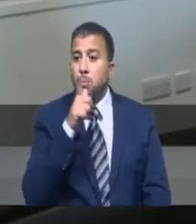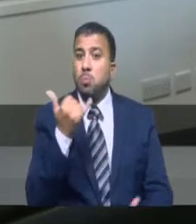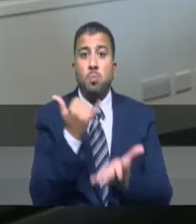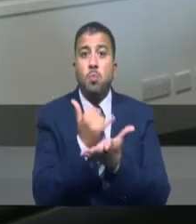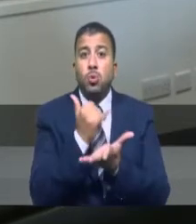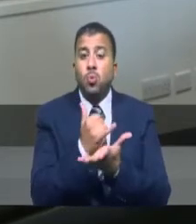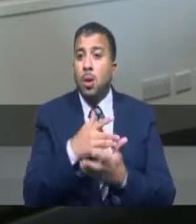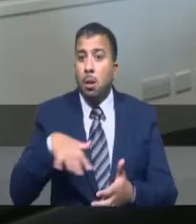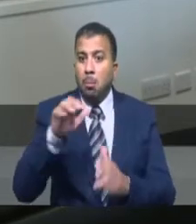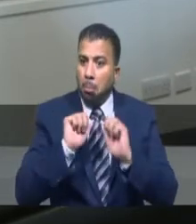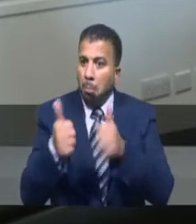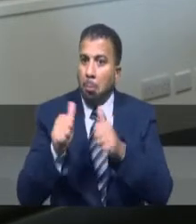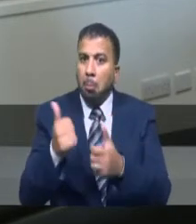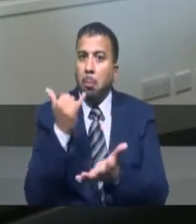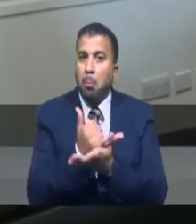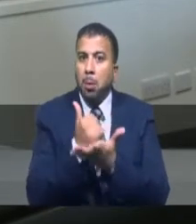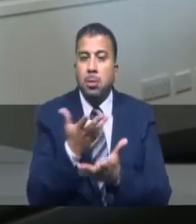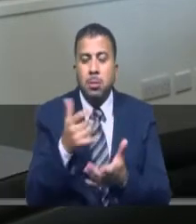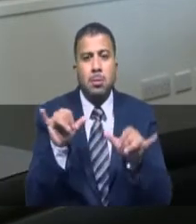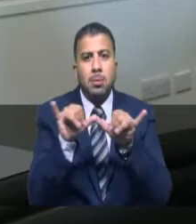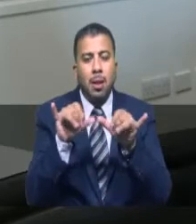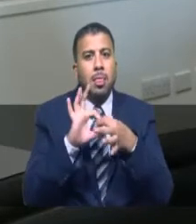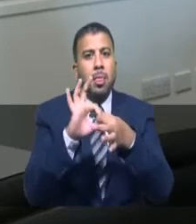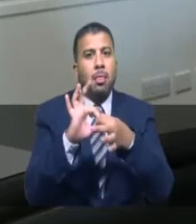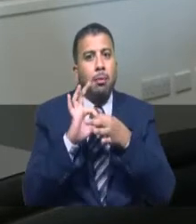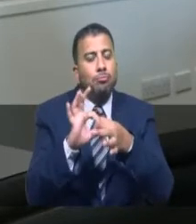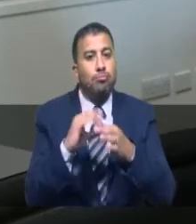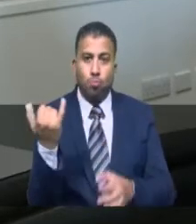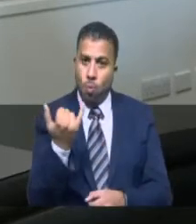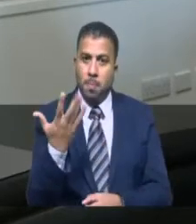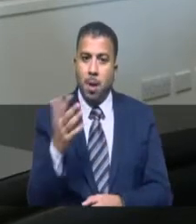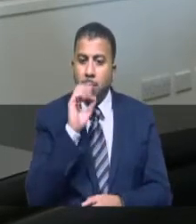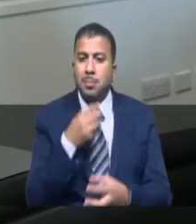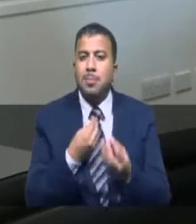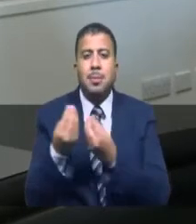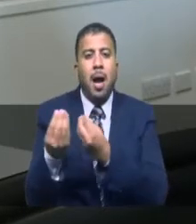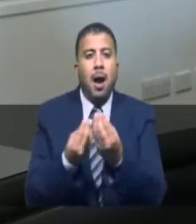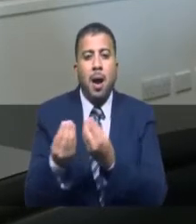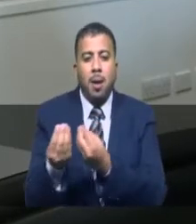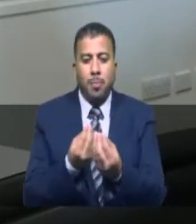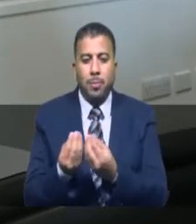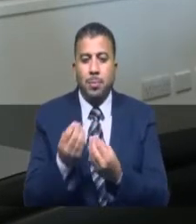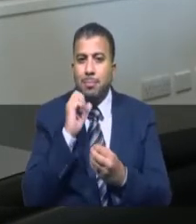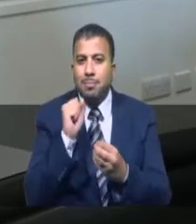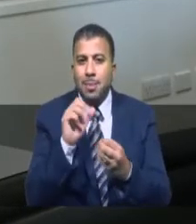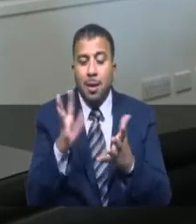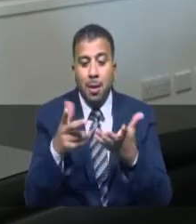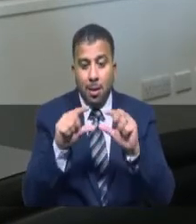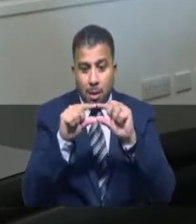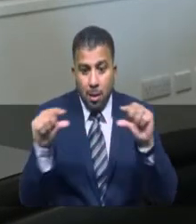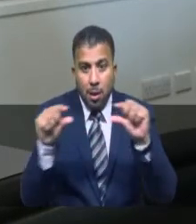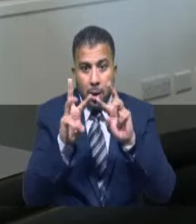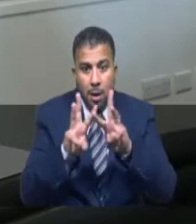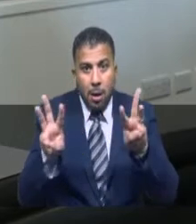عن إدارة التواصل الاجتماعي الرسمي، فلذلك التعامل مع الحسابات الرسمية يختلف